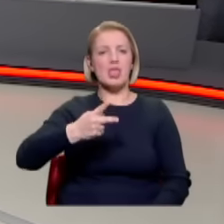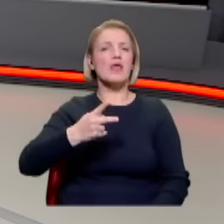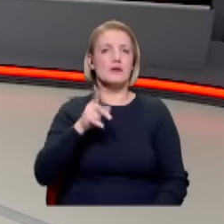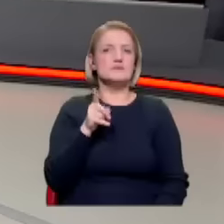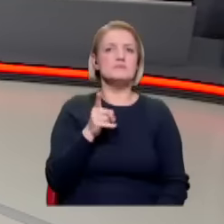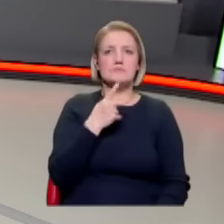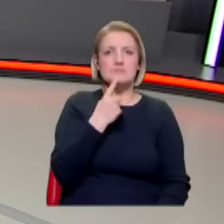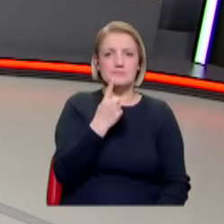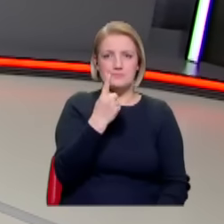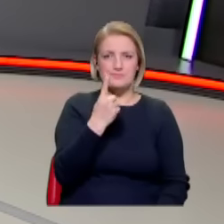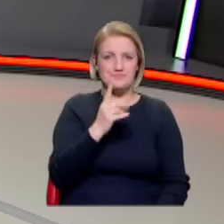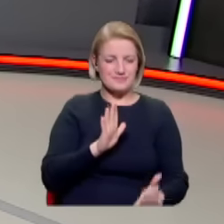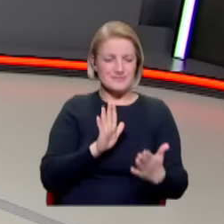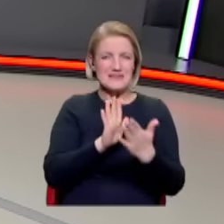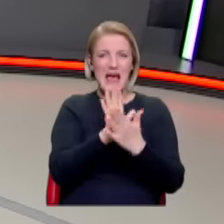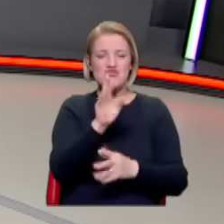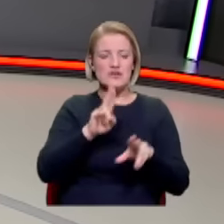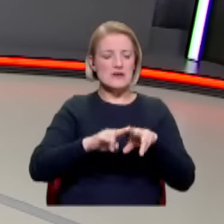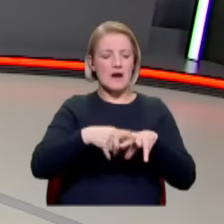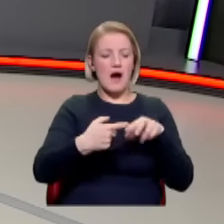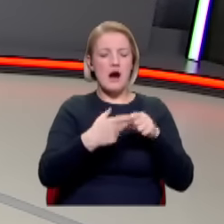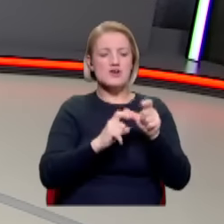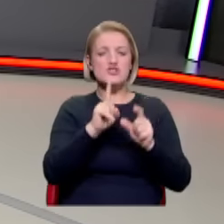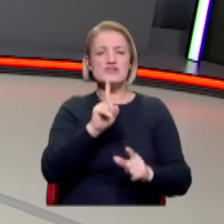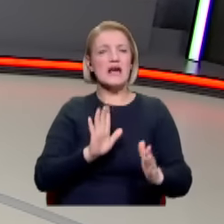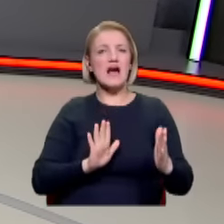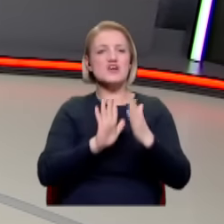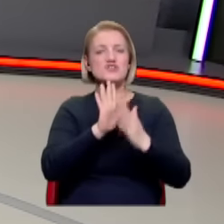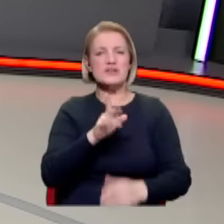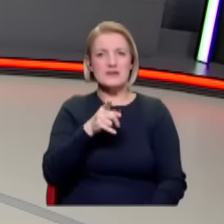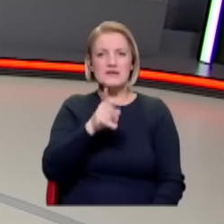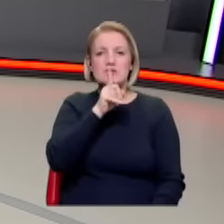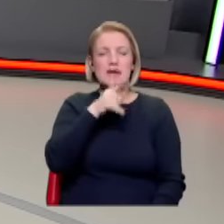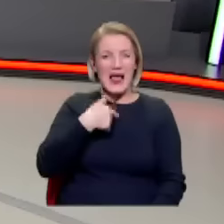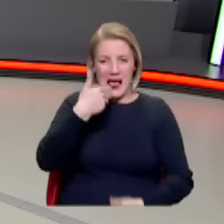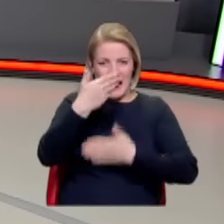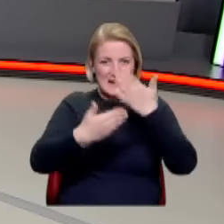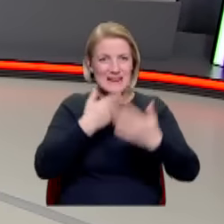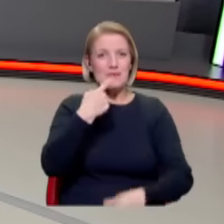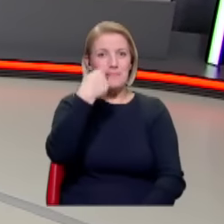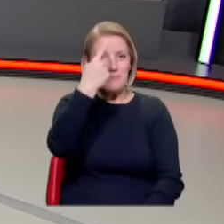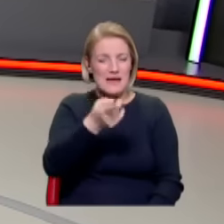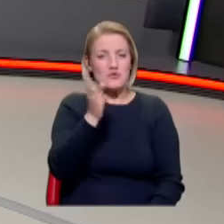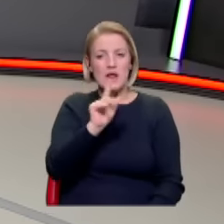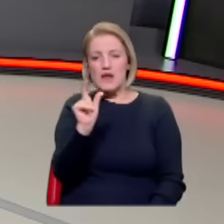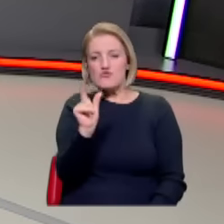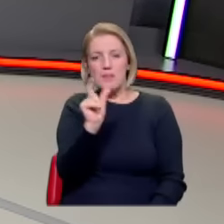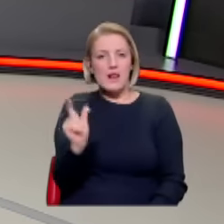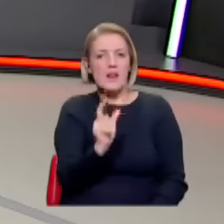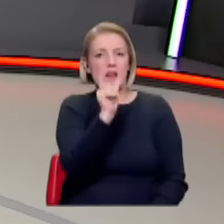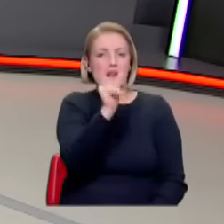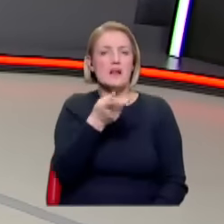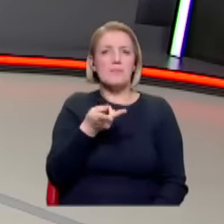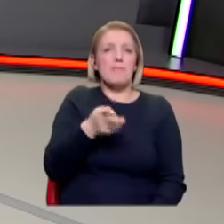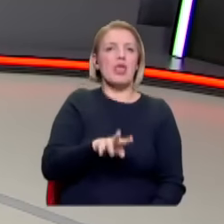ki bir karşı diye bir kelime koydu oraya. Dediklerini 180 derece tersini söylemiş oldu böylece. Böylece